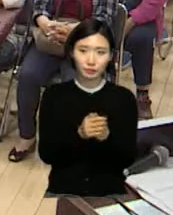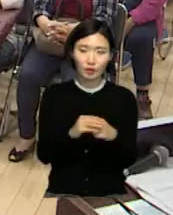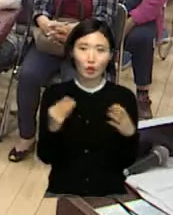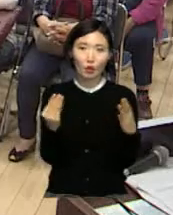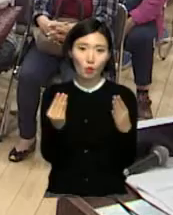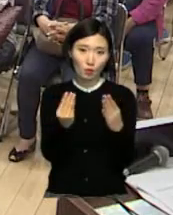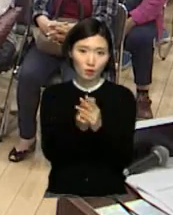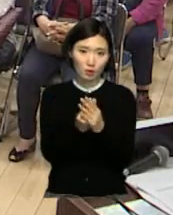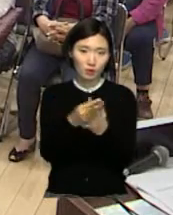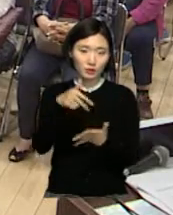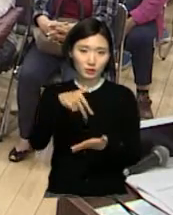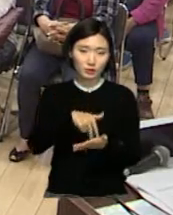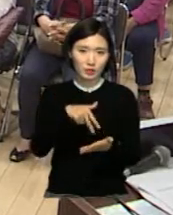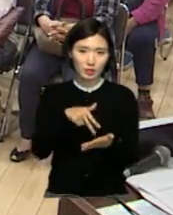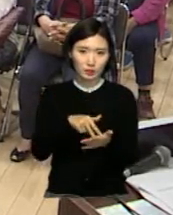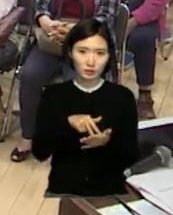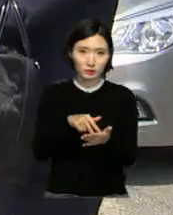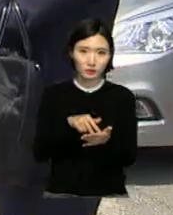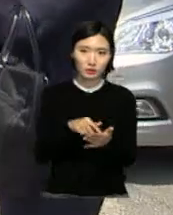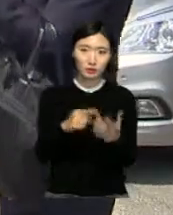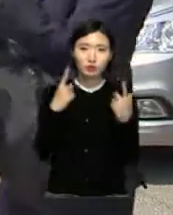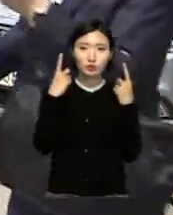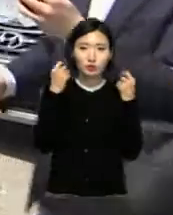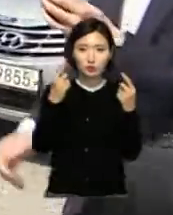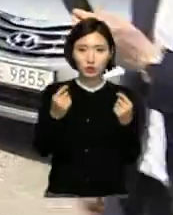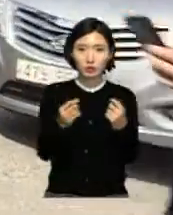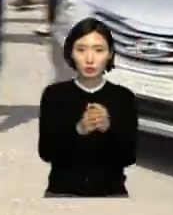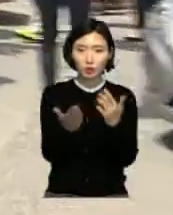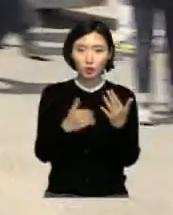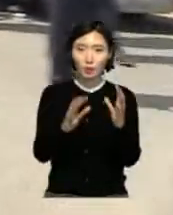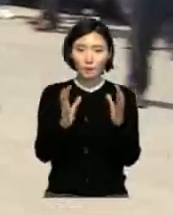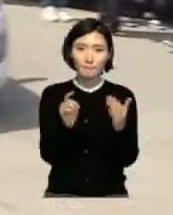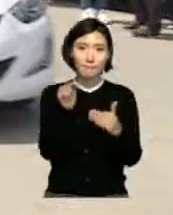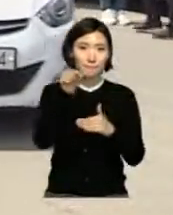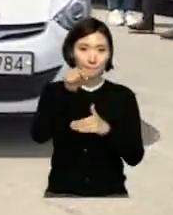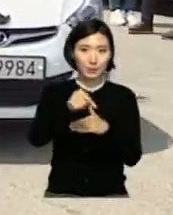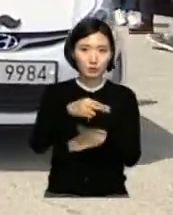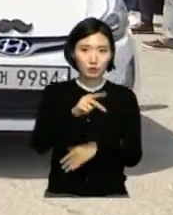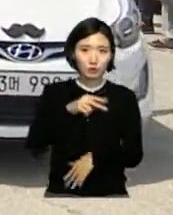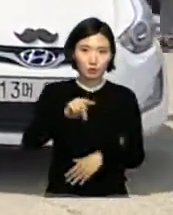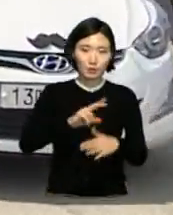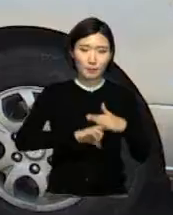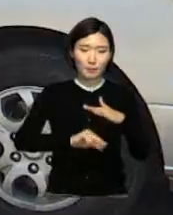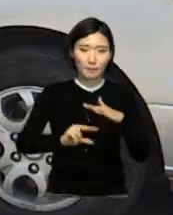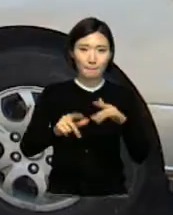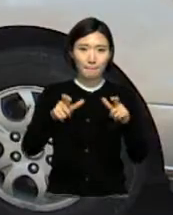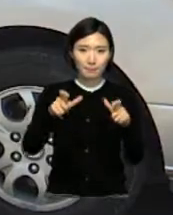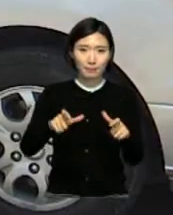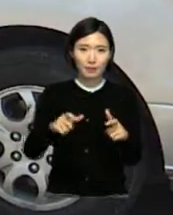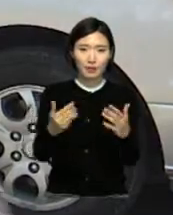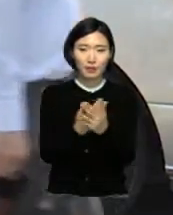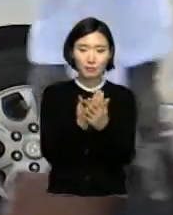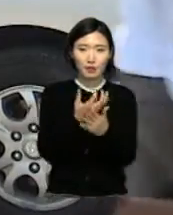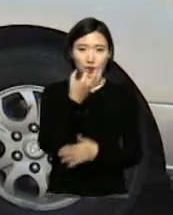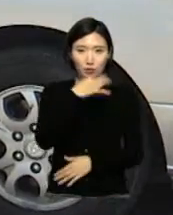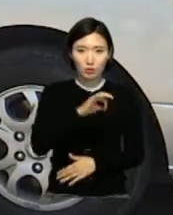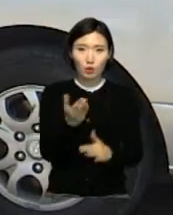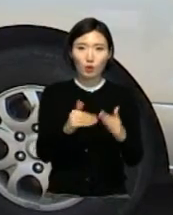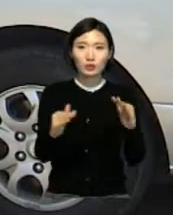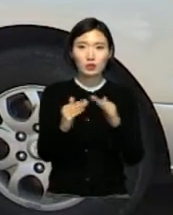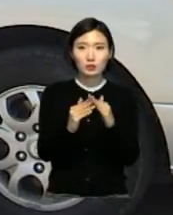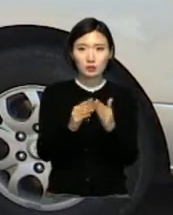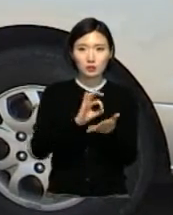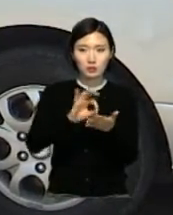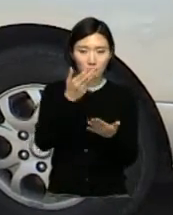완료하게 따는 입장은 고수 했습니다 공청회 장 밖에선 수서 역세권 개발 2 입금으로 공공 시설을 지어